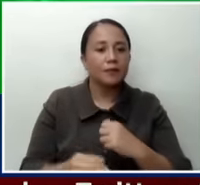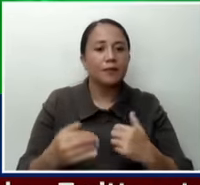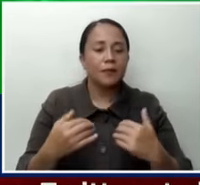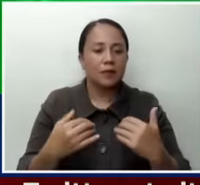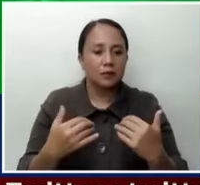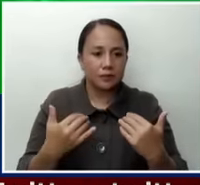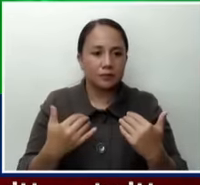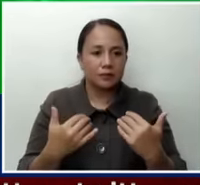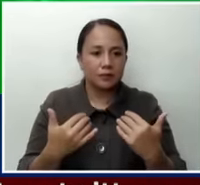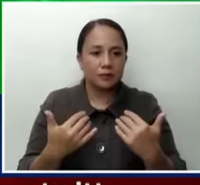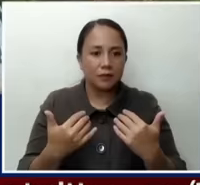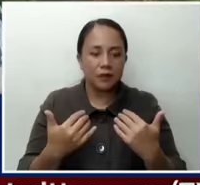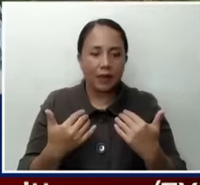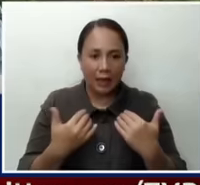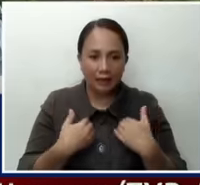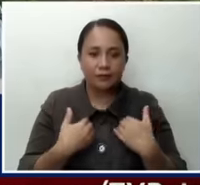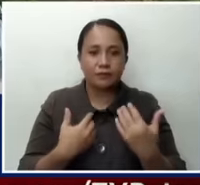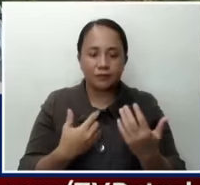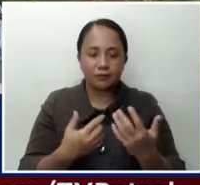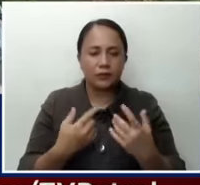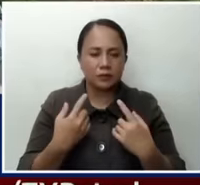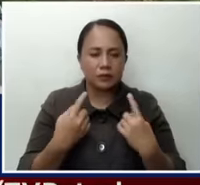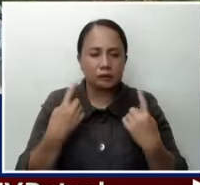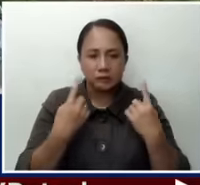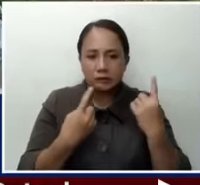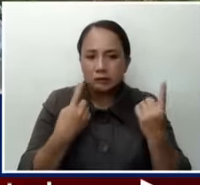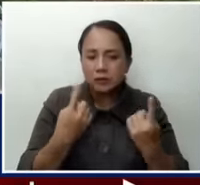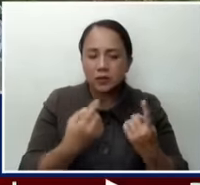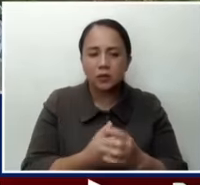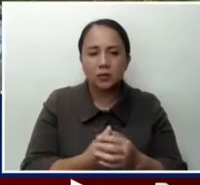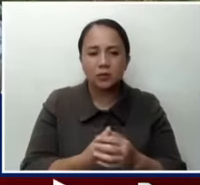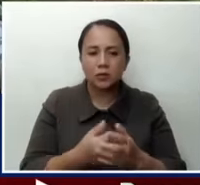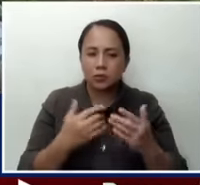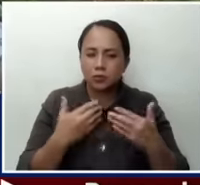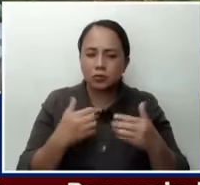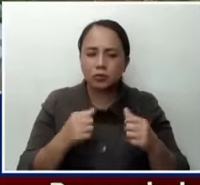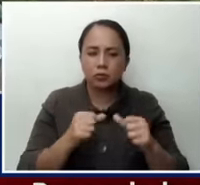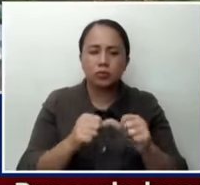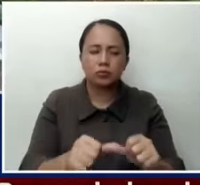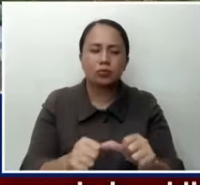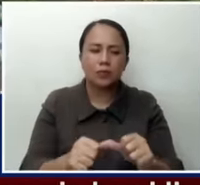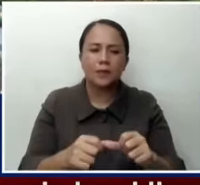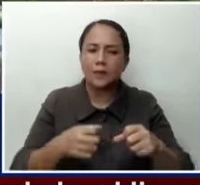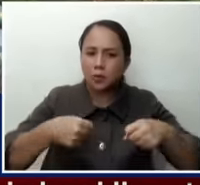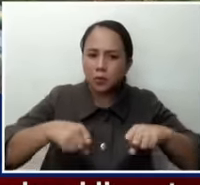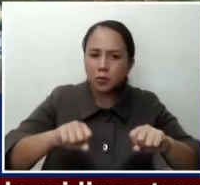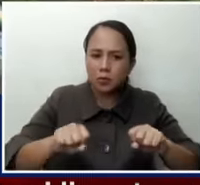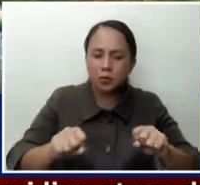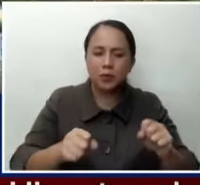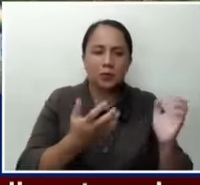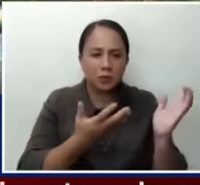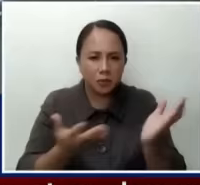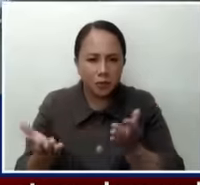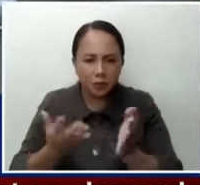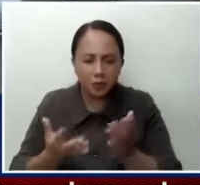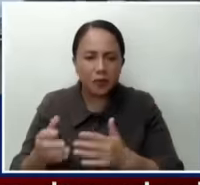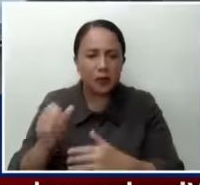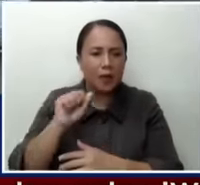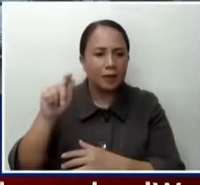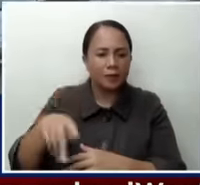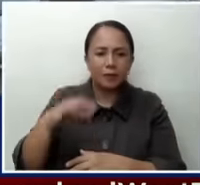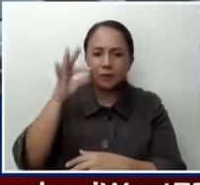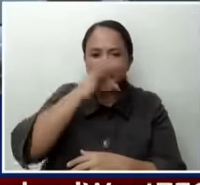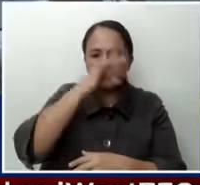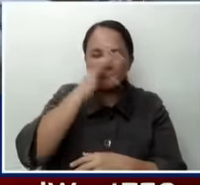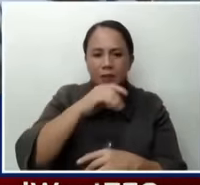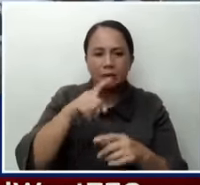the study considered. Pero sa patuloy na pagdami ng mga ride-hailing at delivery apps at ng mga Pilipinong